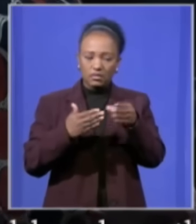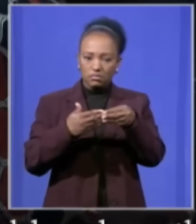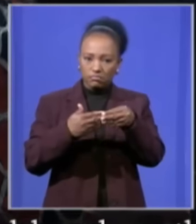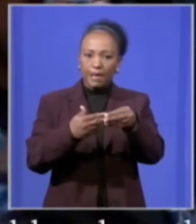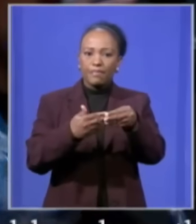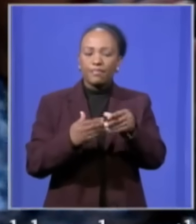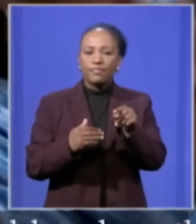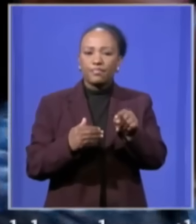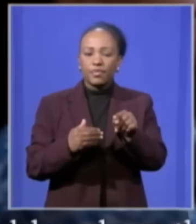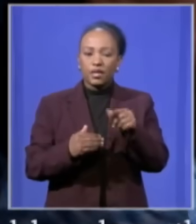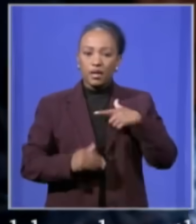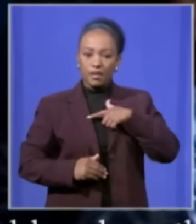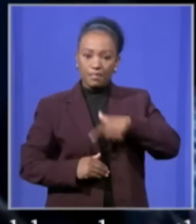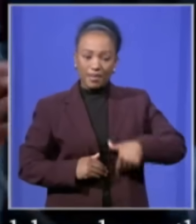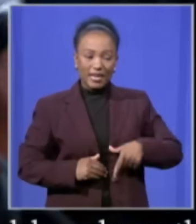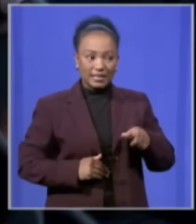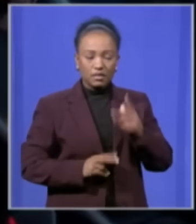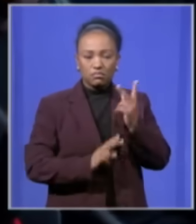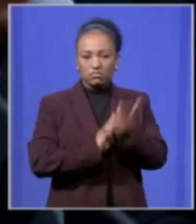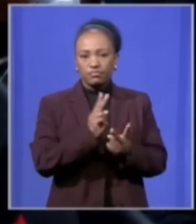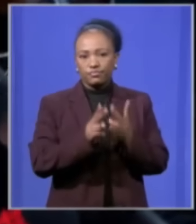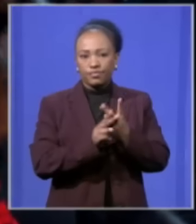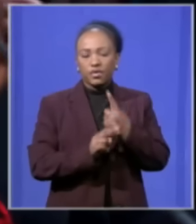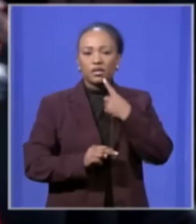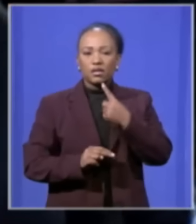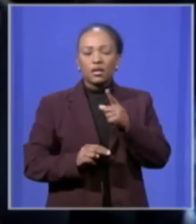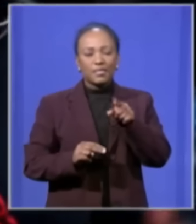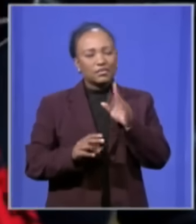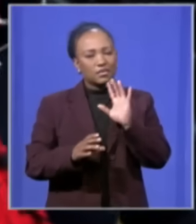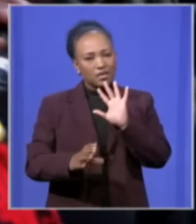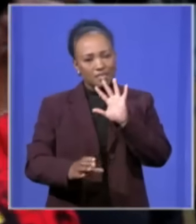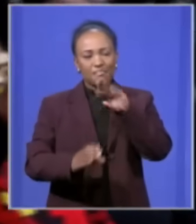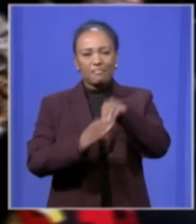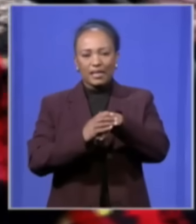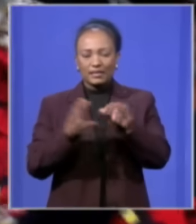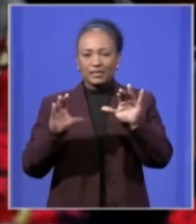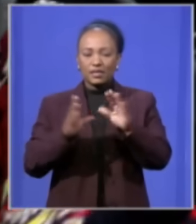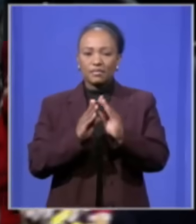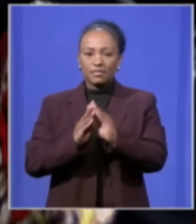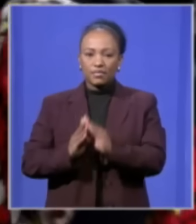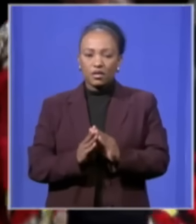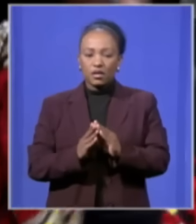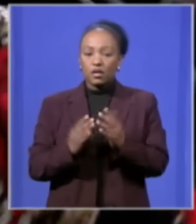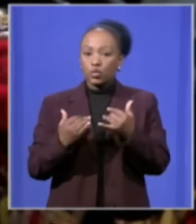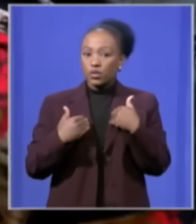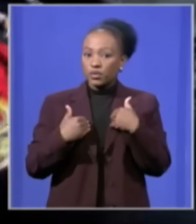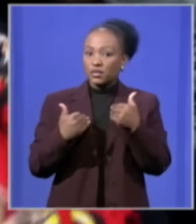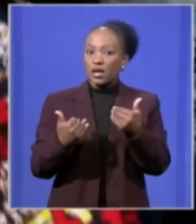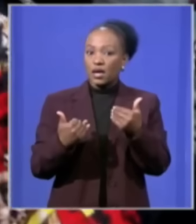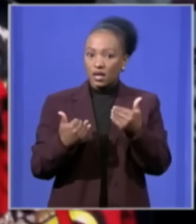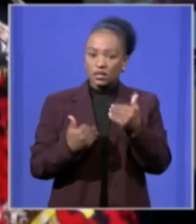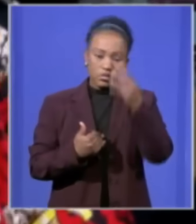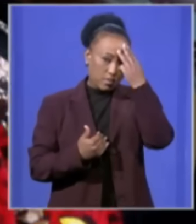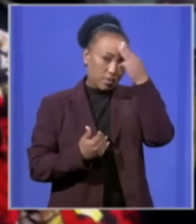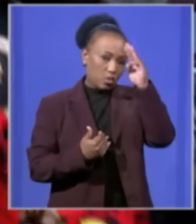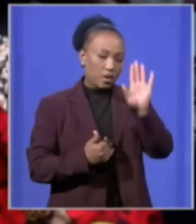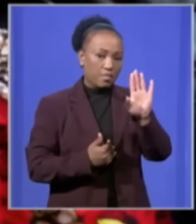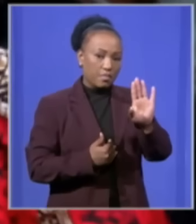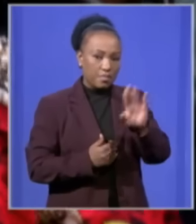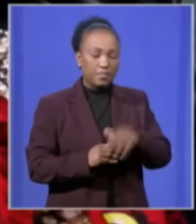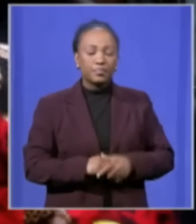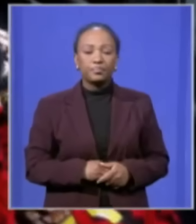eleditše gape maAfrika Borwa go ba karolo ya dipoledišano tše tša bosetšhaba tšeo di thakgotšego semmušo le hono ka motsemošate Pretoria.